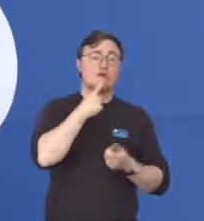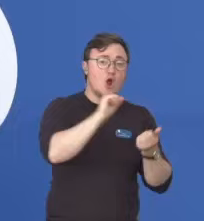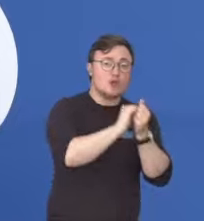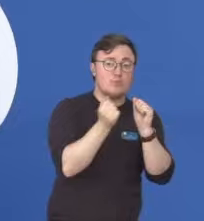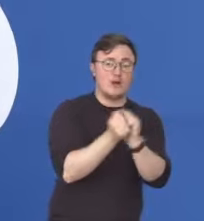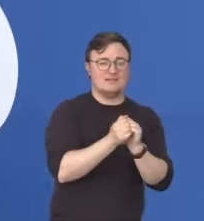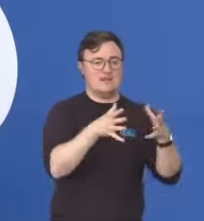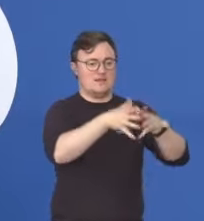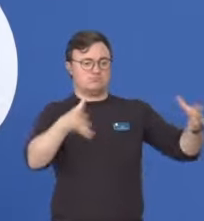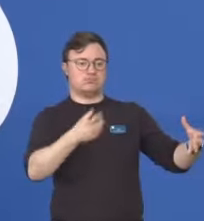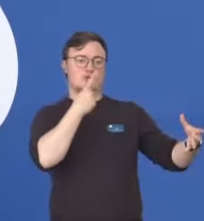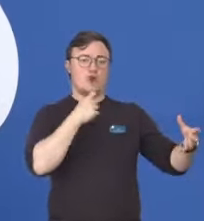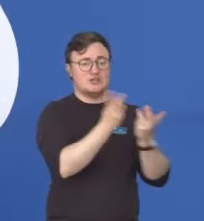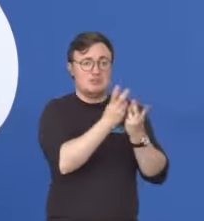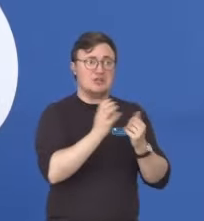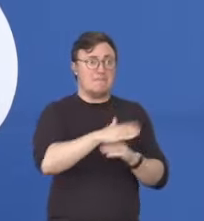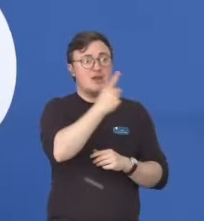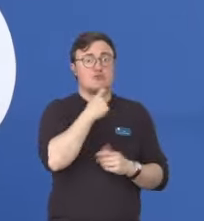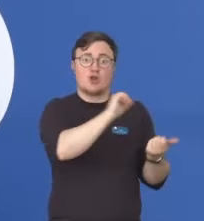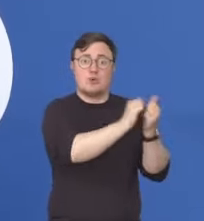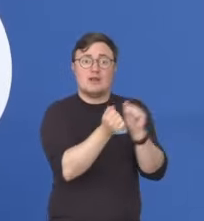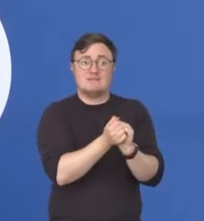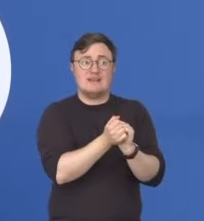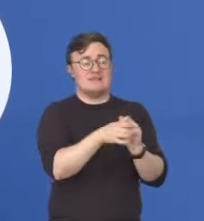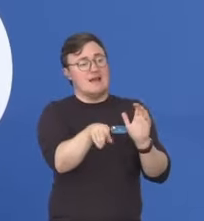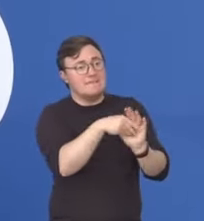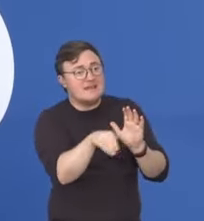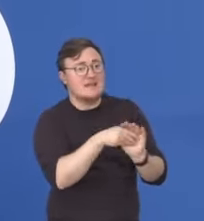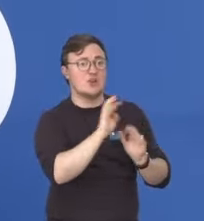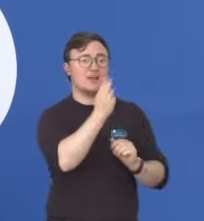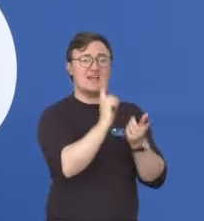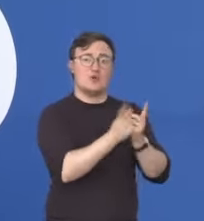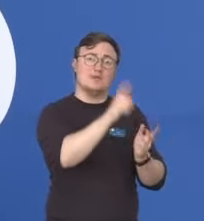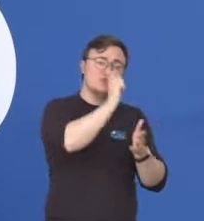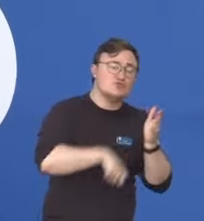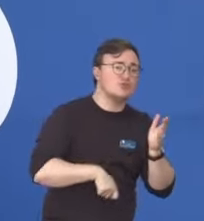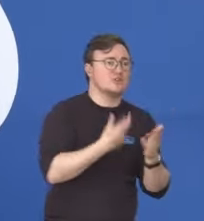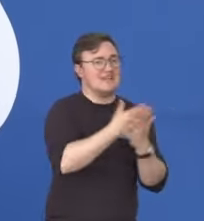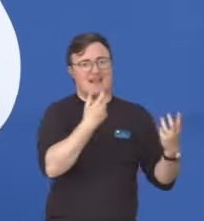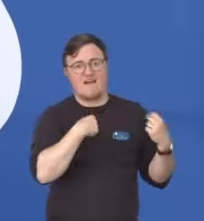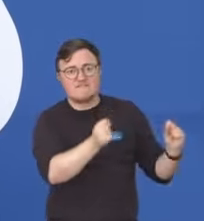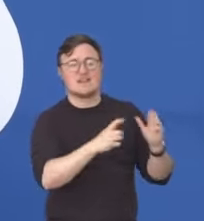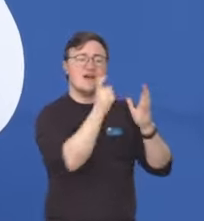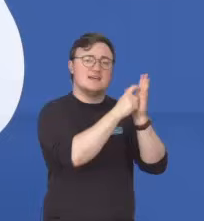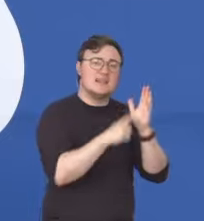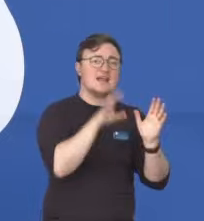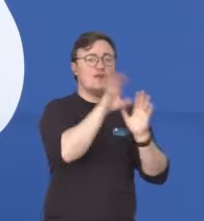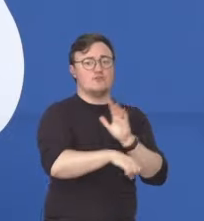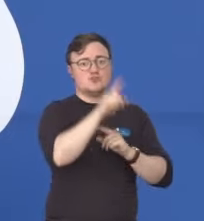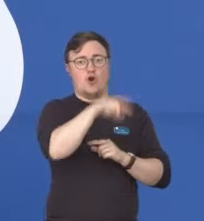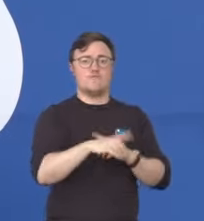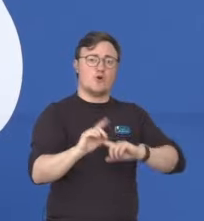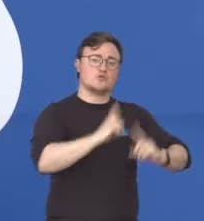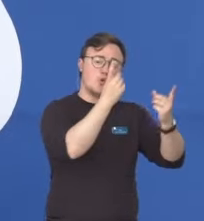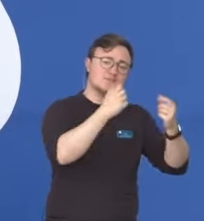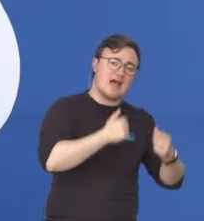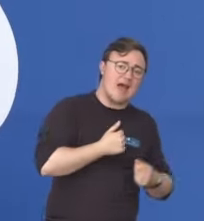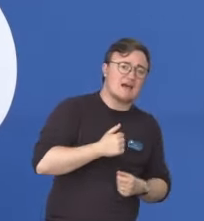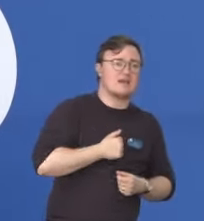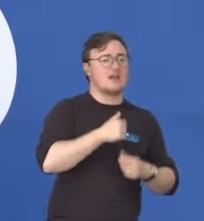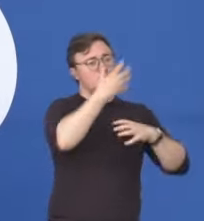röd grupp, då får du mer röd politik. Det är bidrag så EU blir dyrt och ineffektivt. Det är regler som förstör för våra skogsägare, jordbrukare,